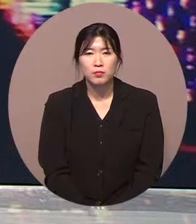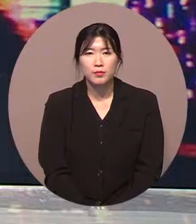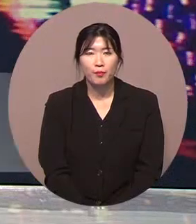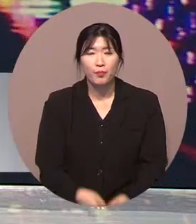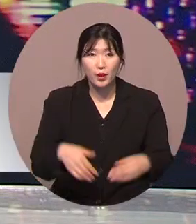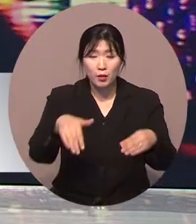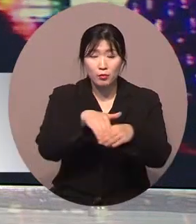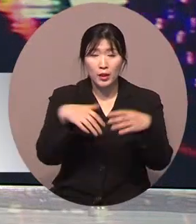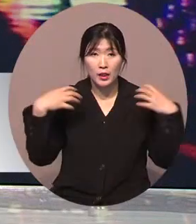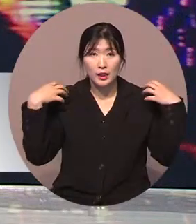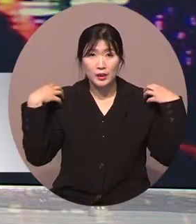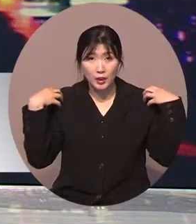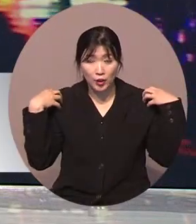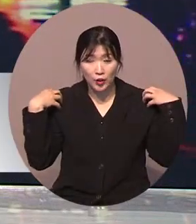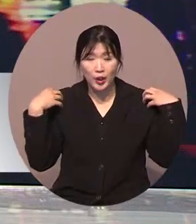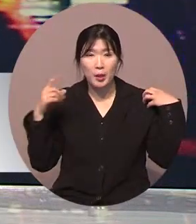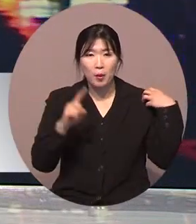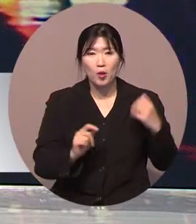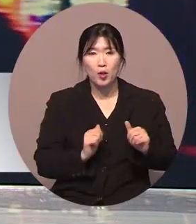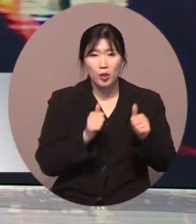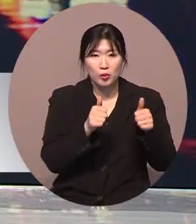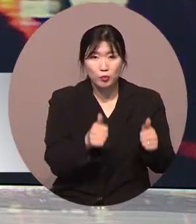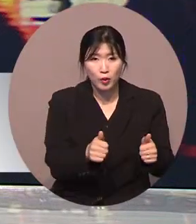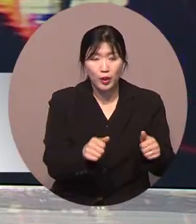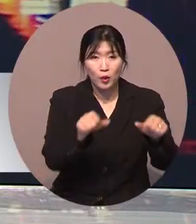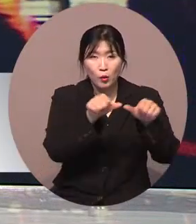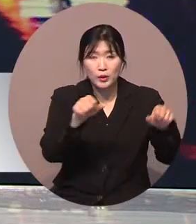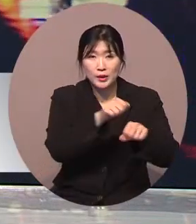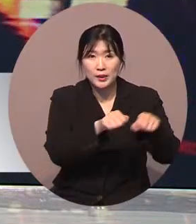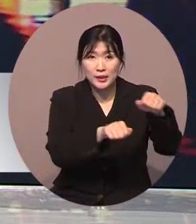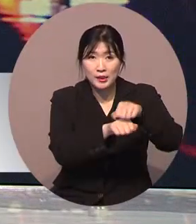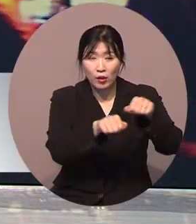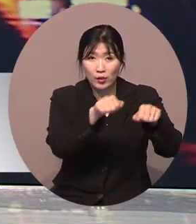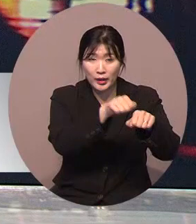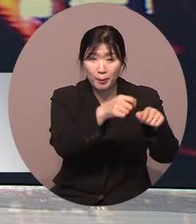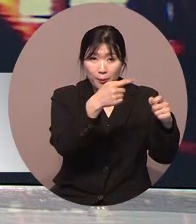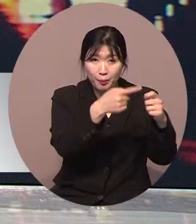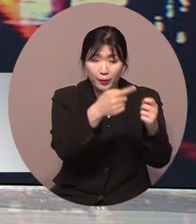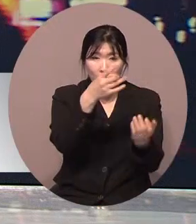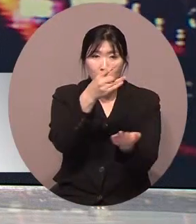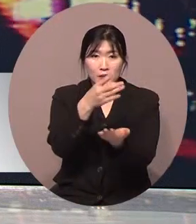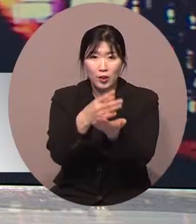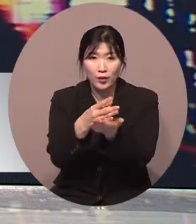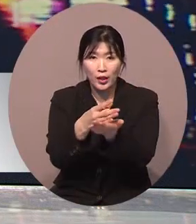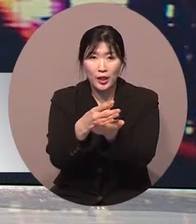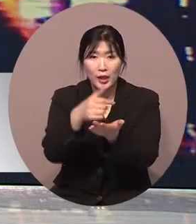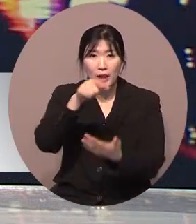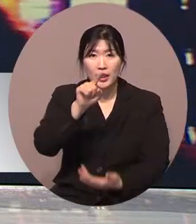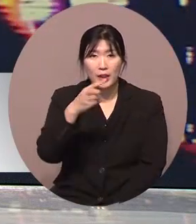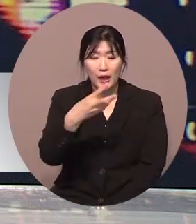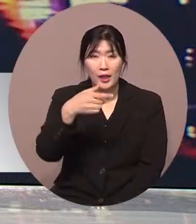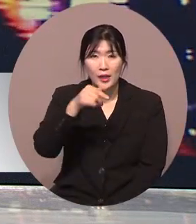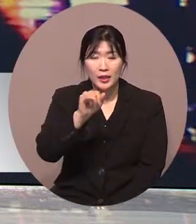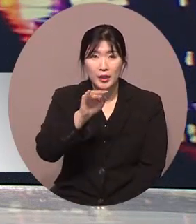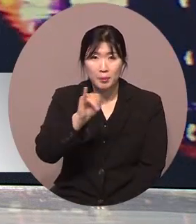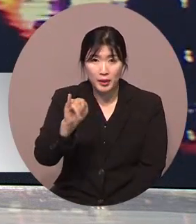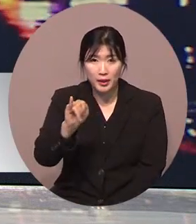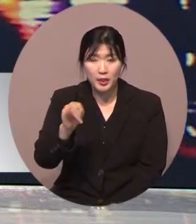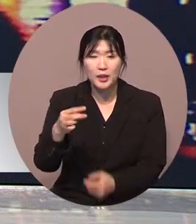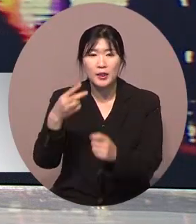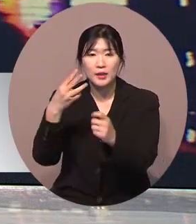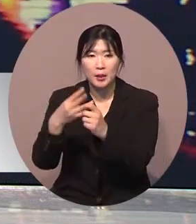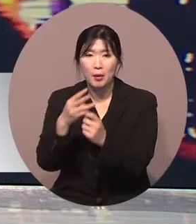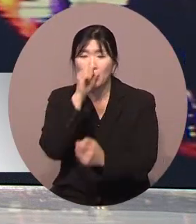문화재청이 국보인 부여 정림사지 5층석탑과 천안 봉선 홍경사 갈기비 보을 서산